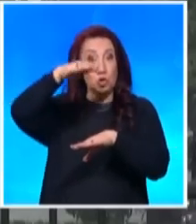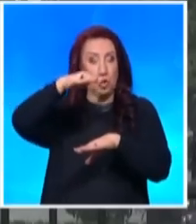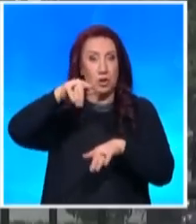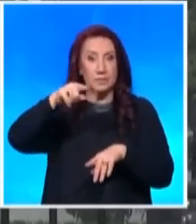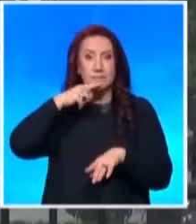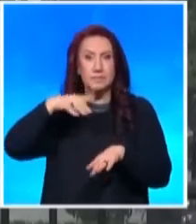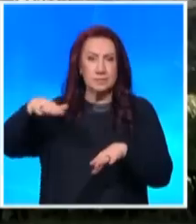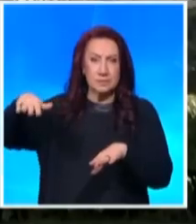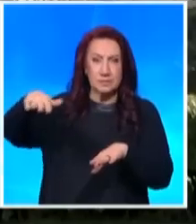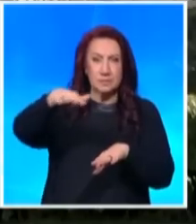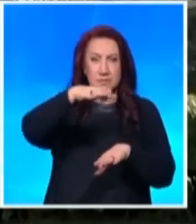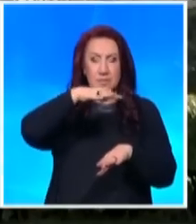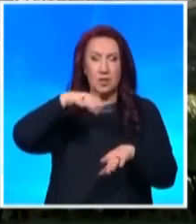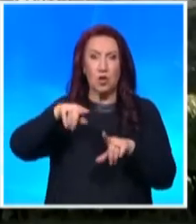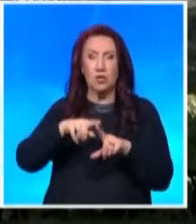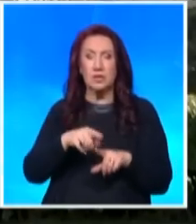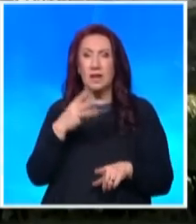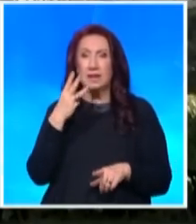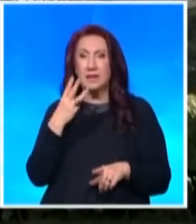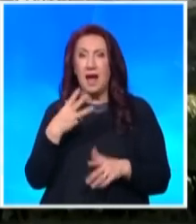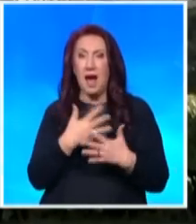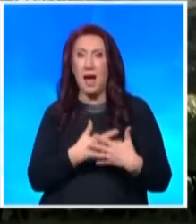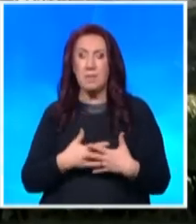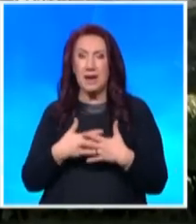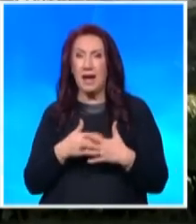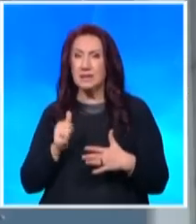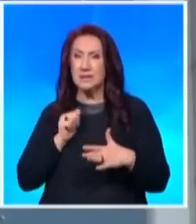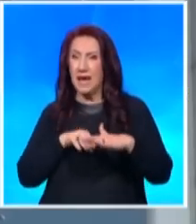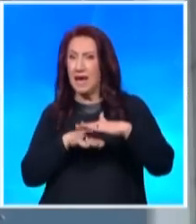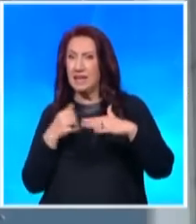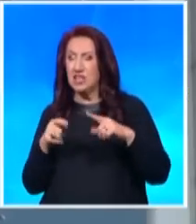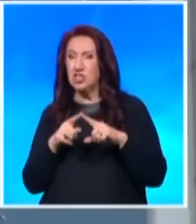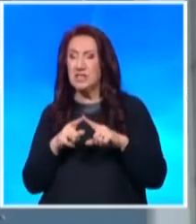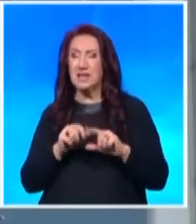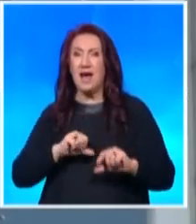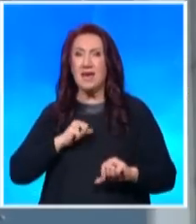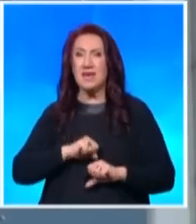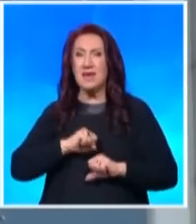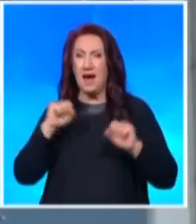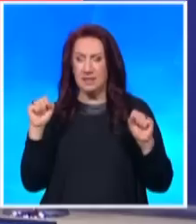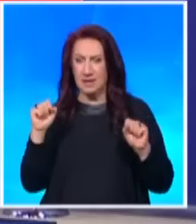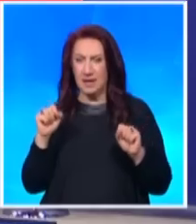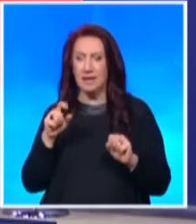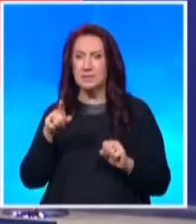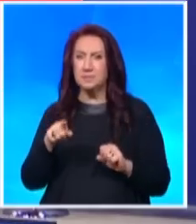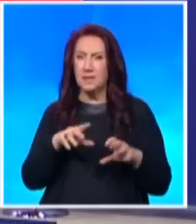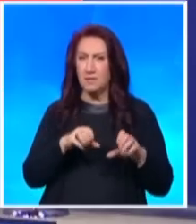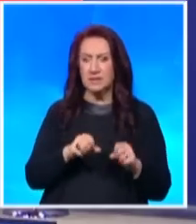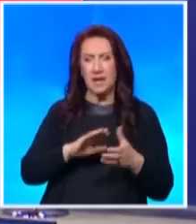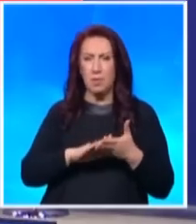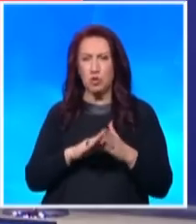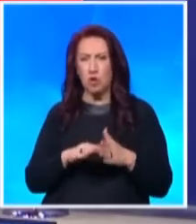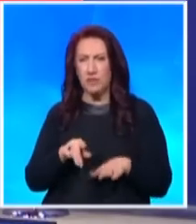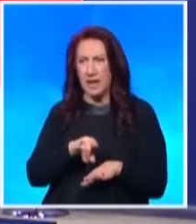трите американски хранилища за ядрени ракети. Властите подготвили изтребители, но решили да не го свалят, за да предотвратят